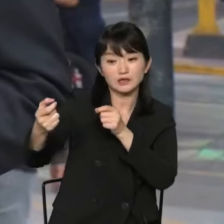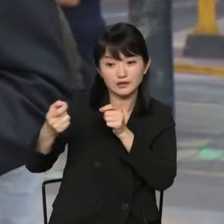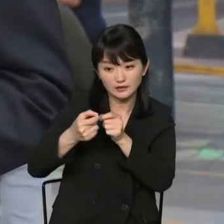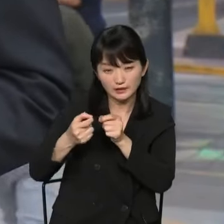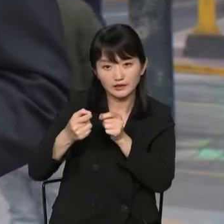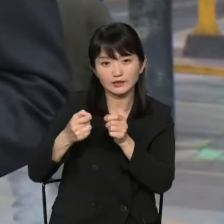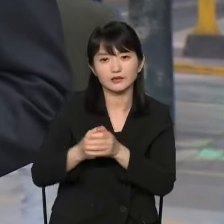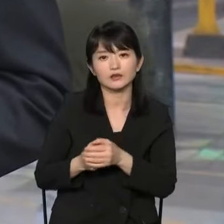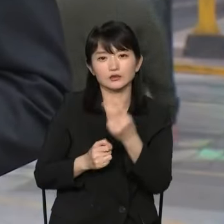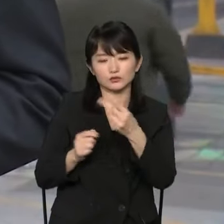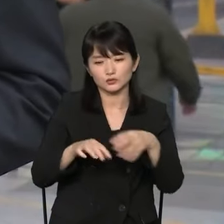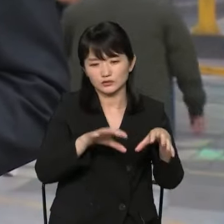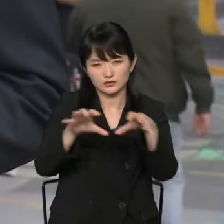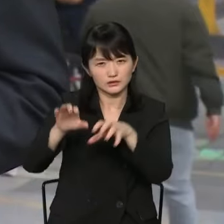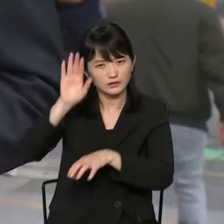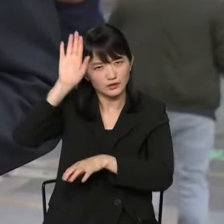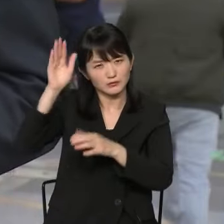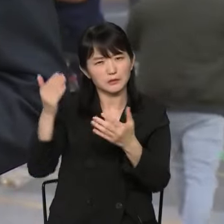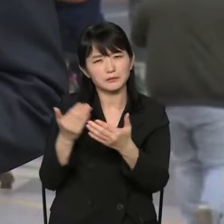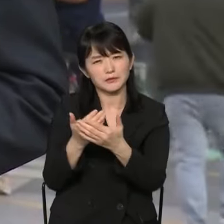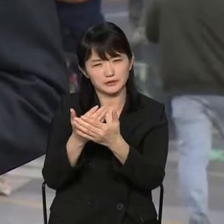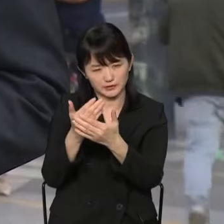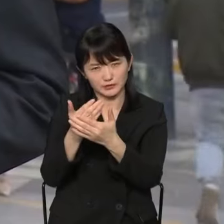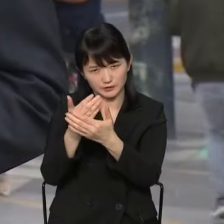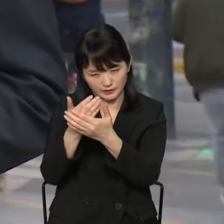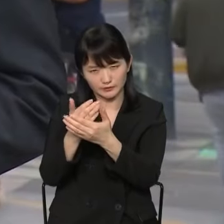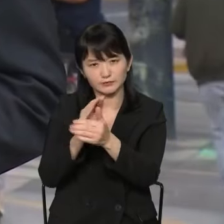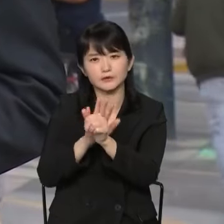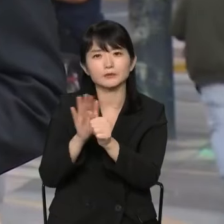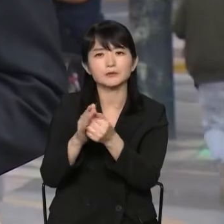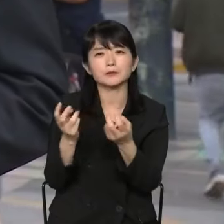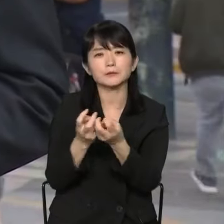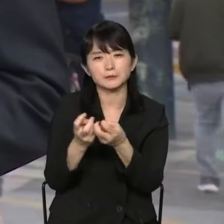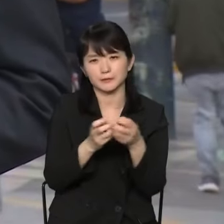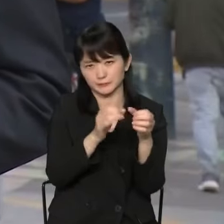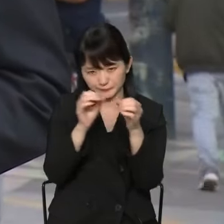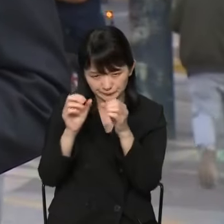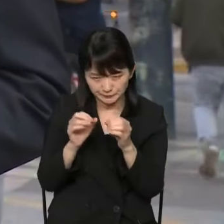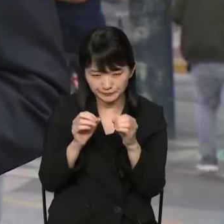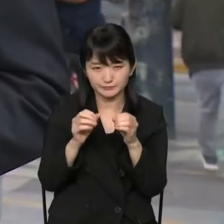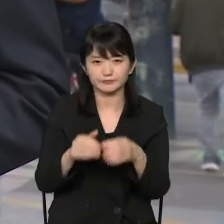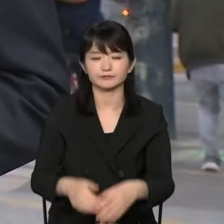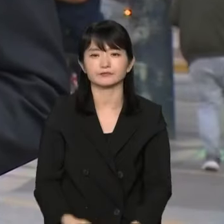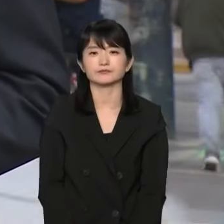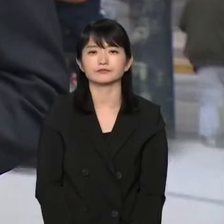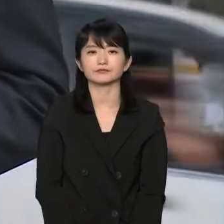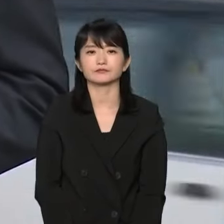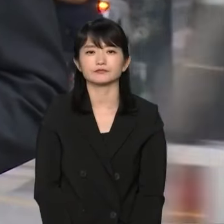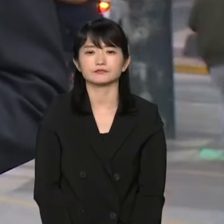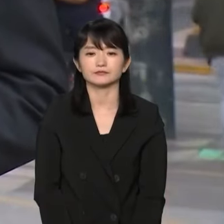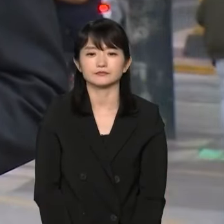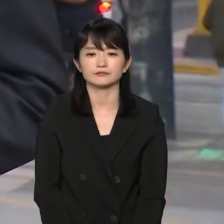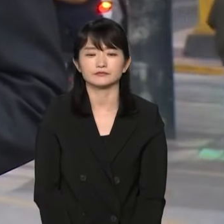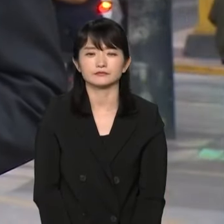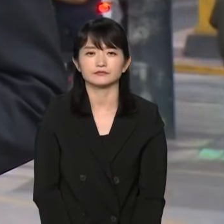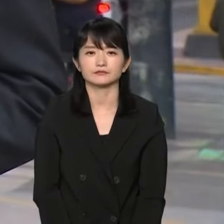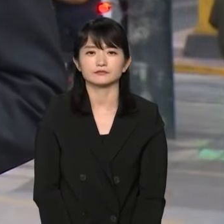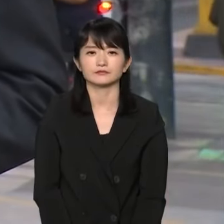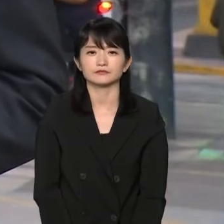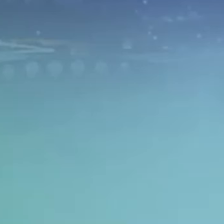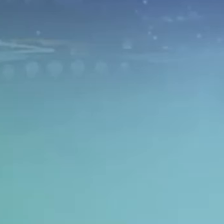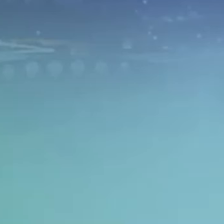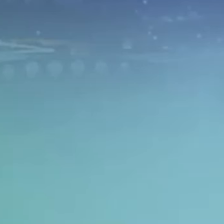관계를 더욱 미래지향적으로 발전시켜 나가기 위한 협력 방안을 논의합니다. 페루 리마에서 JTBC 김태영입니다.